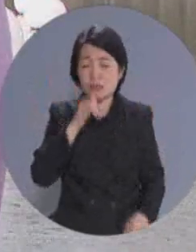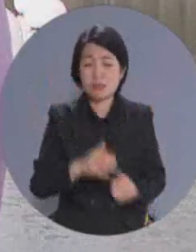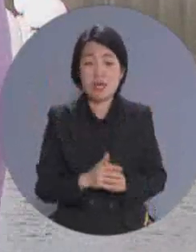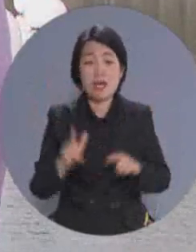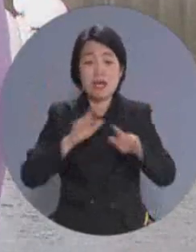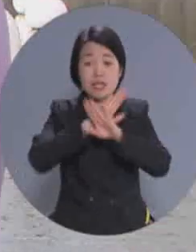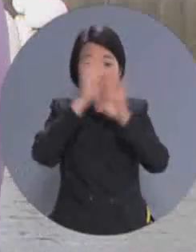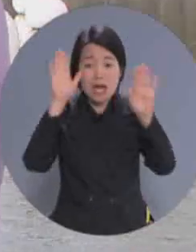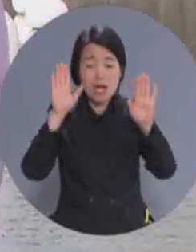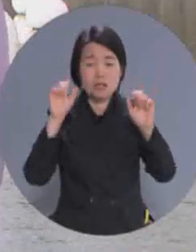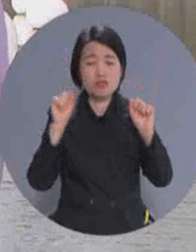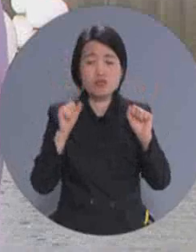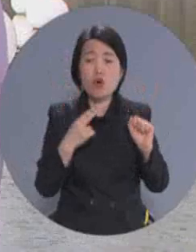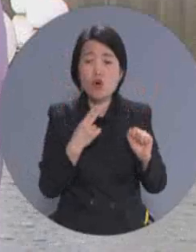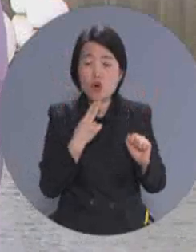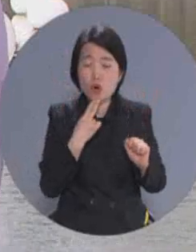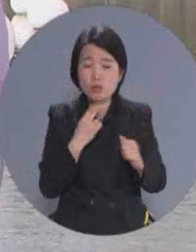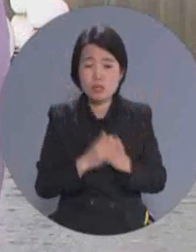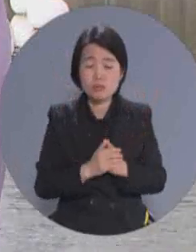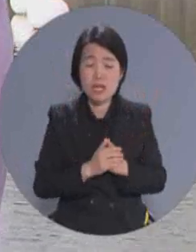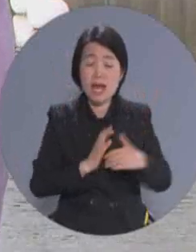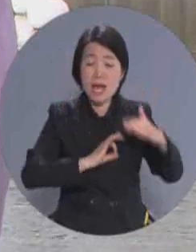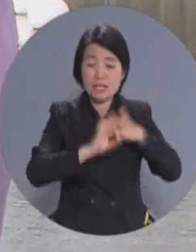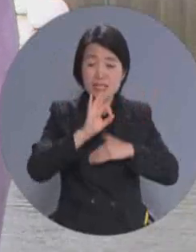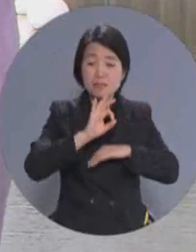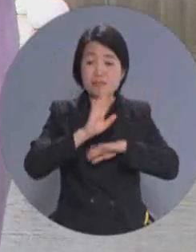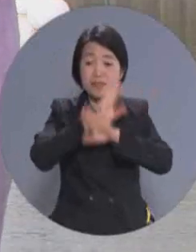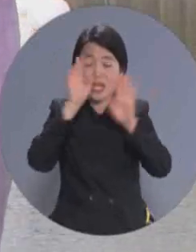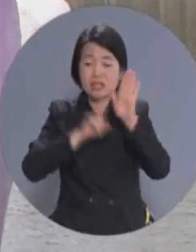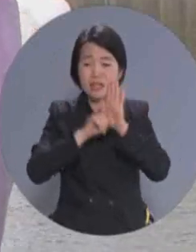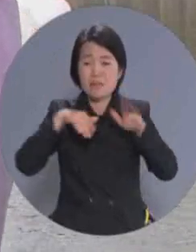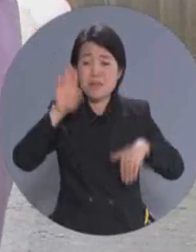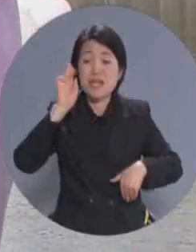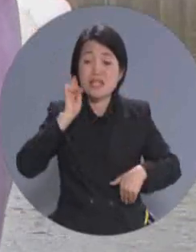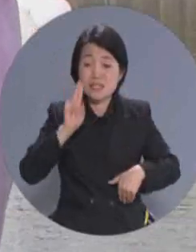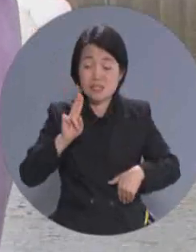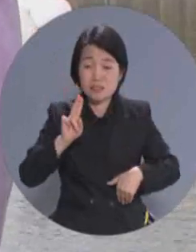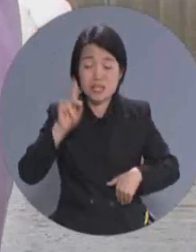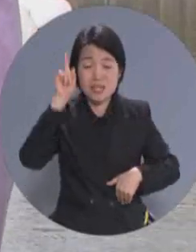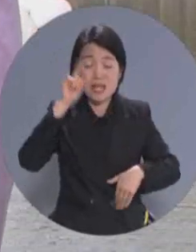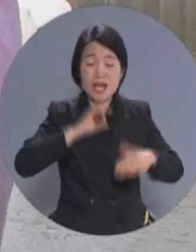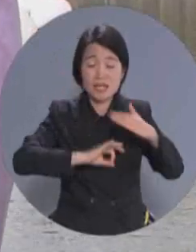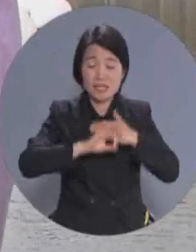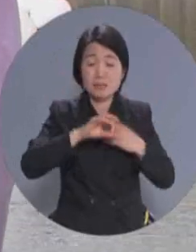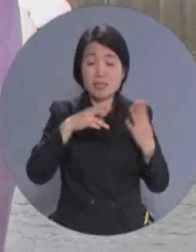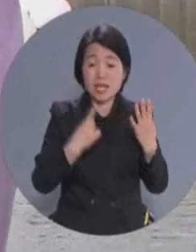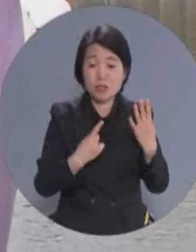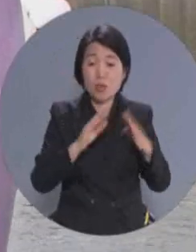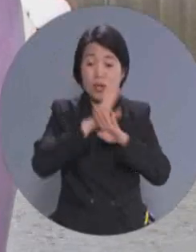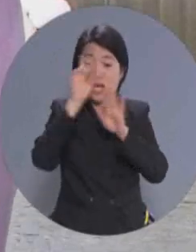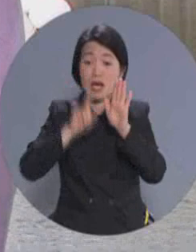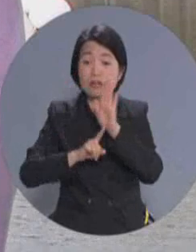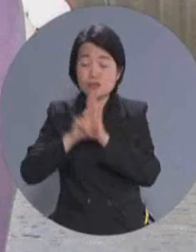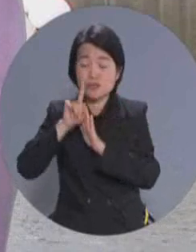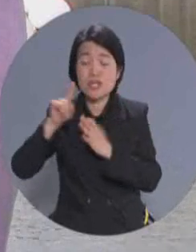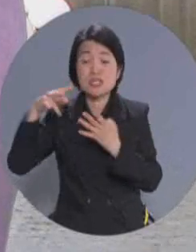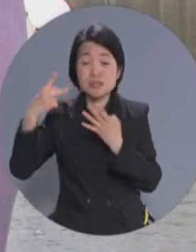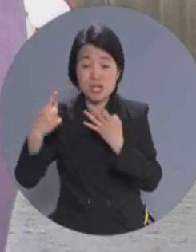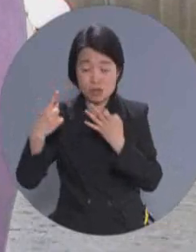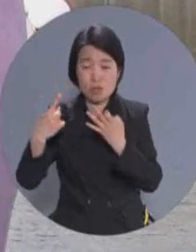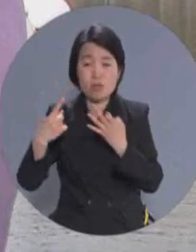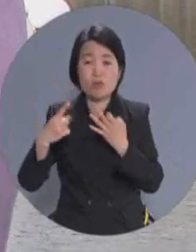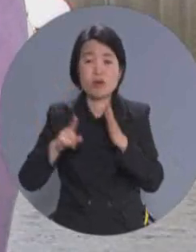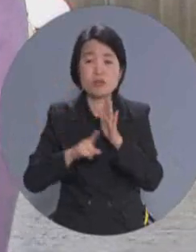낮동안은 큰 추위 없겠지만 일교차가 매우 커지겠네 아침 기온 4도로 출발해 한낮 기운은 14도까지